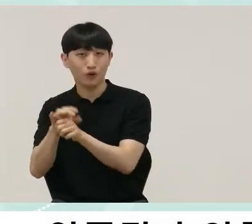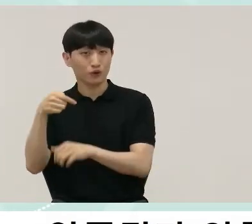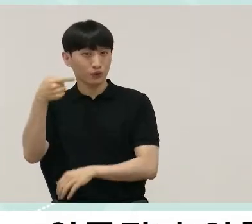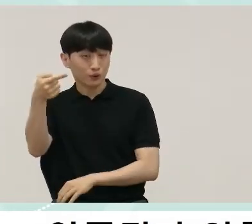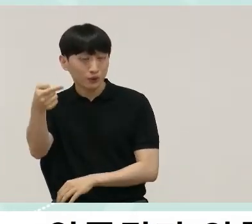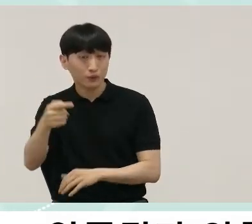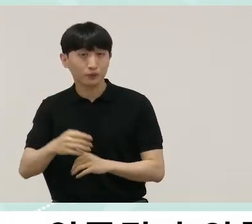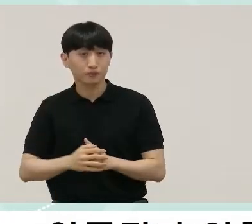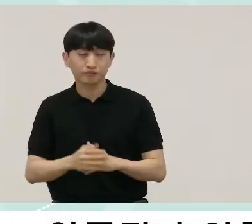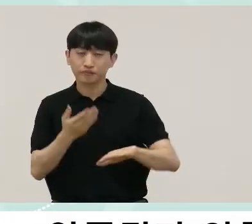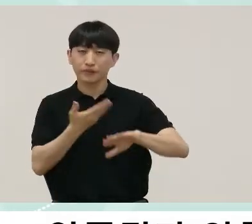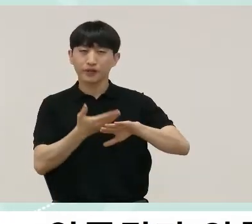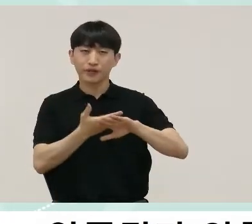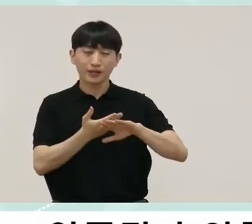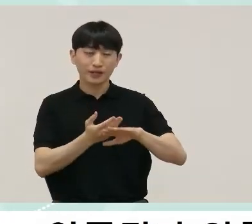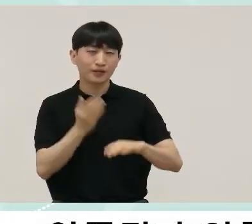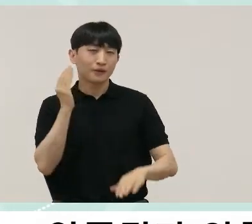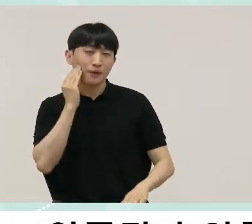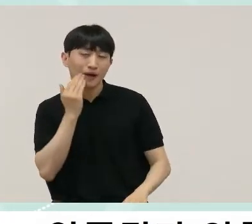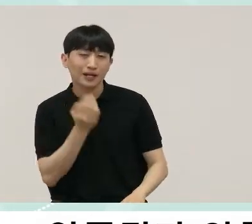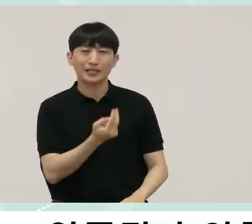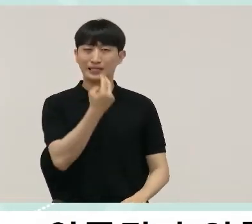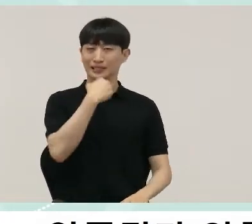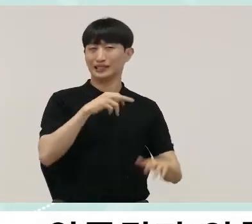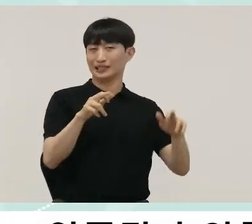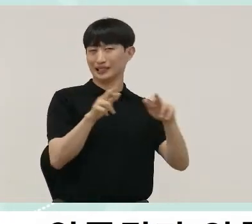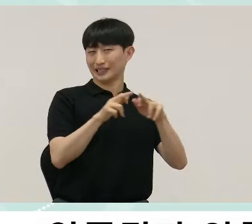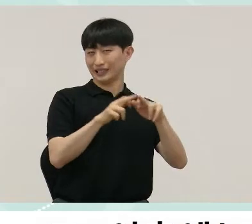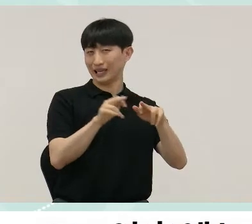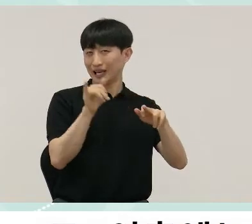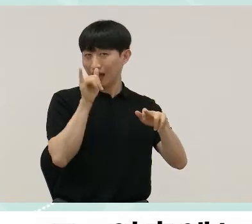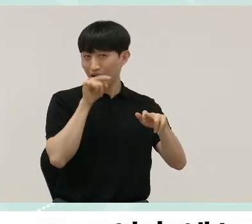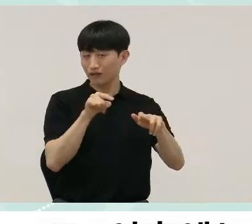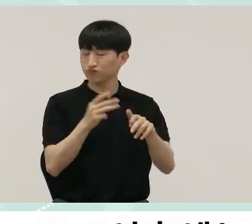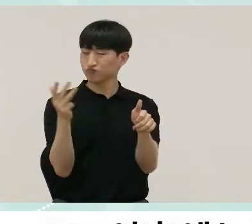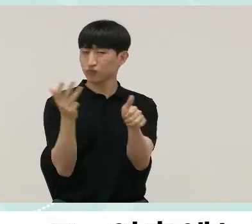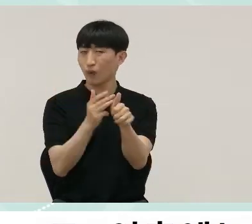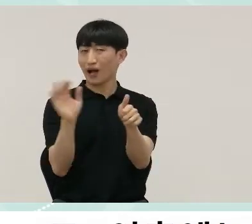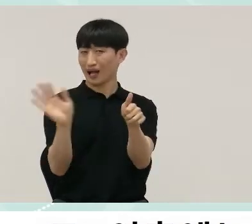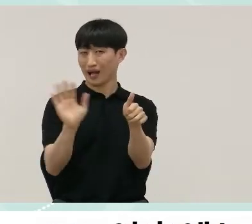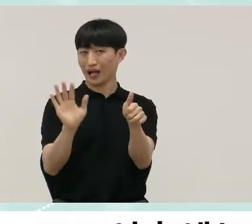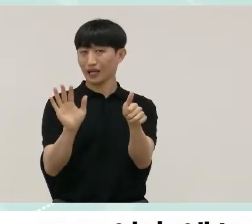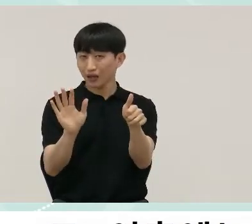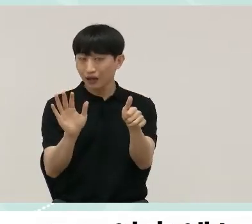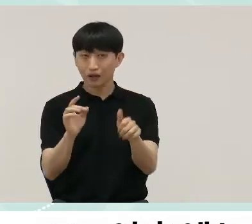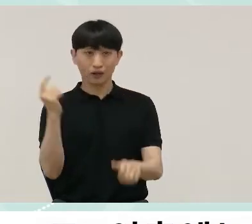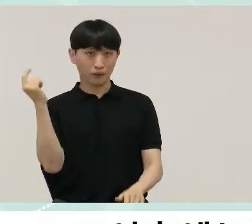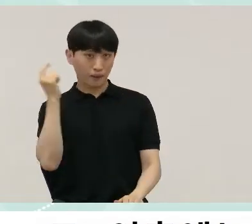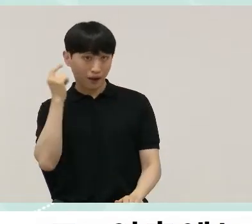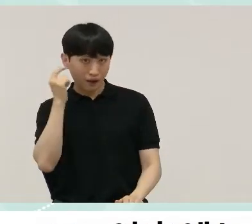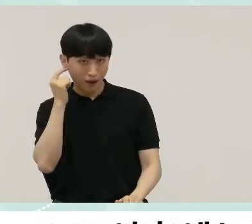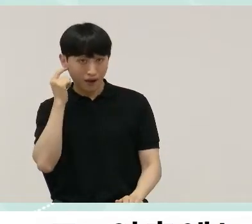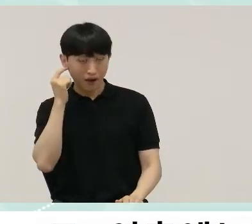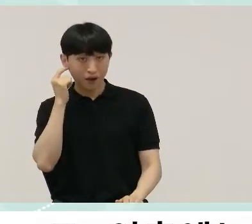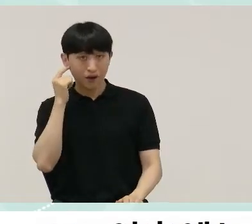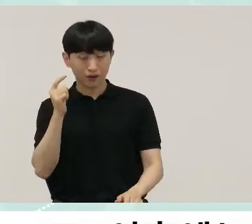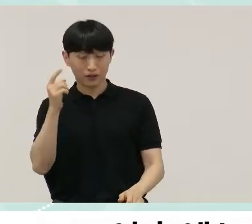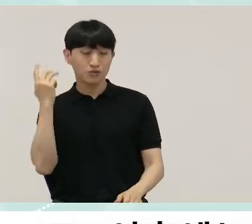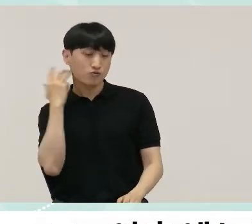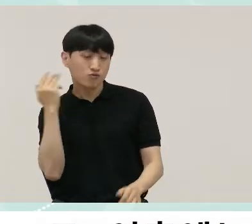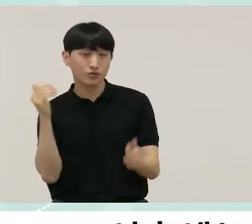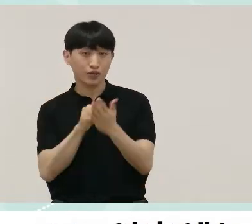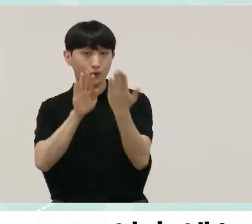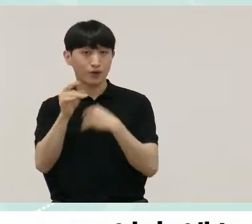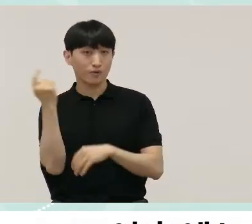중복 장애가 있는 경우에는 처음에는 인공화호를 시행하지 않았었는데 귀가 들리면 중복장애 극복을